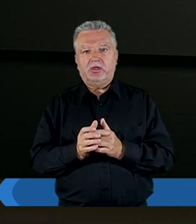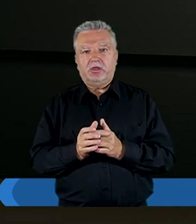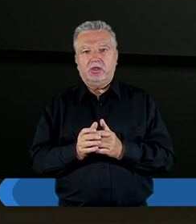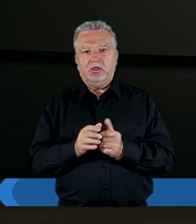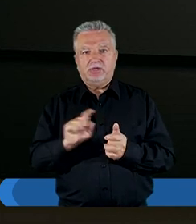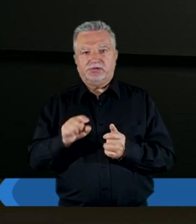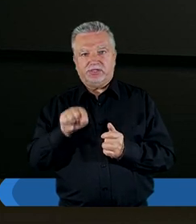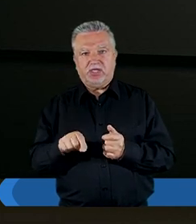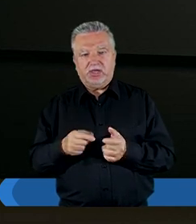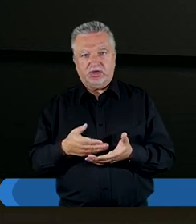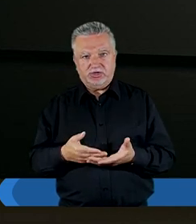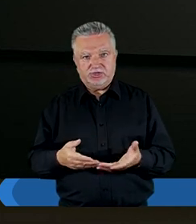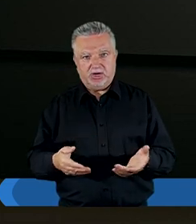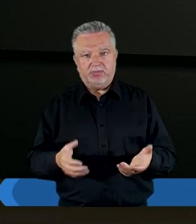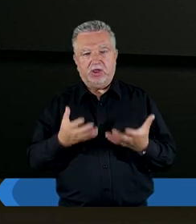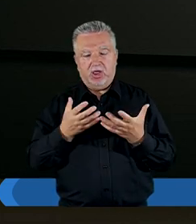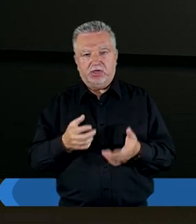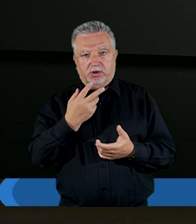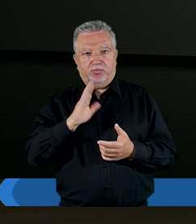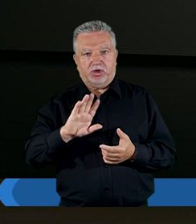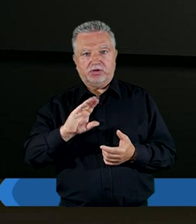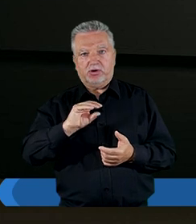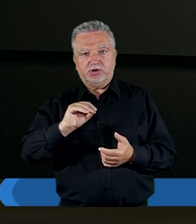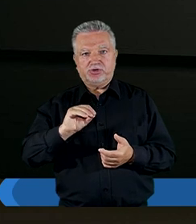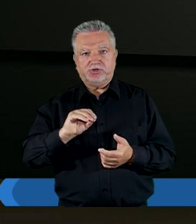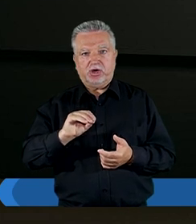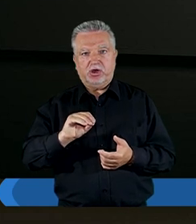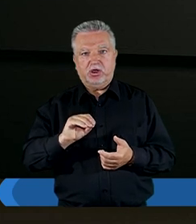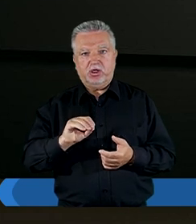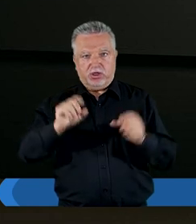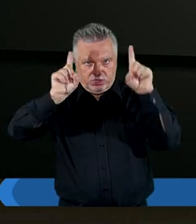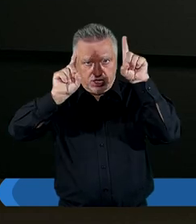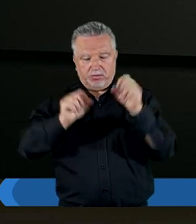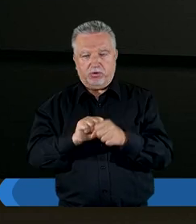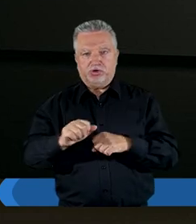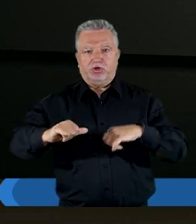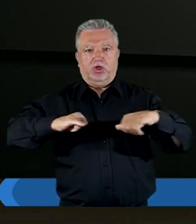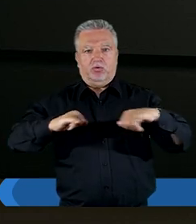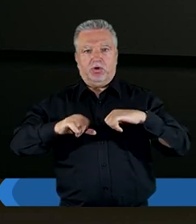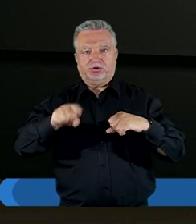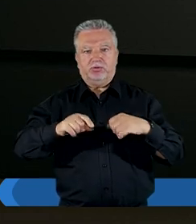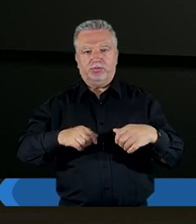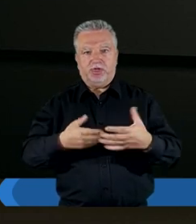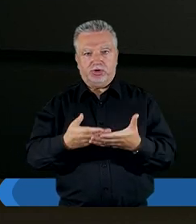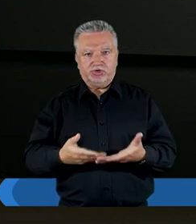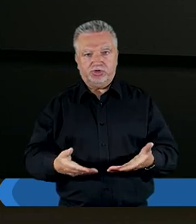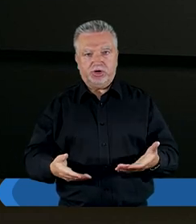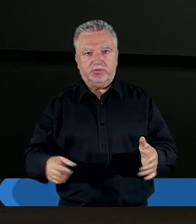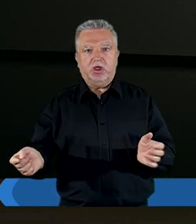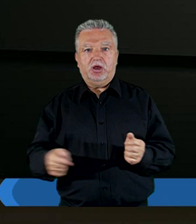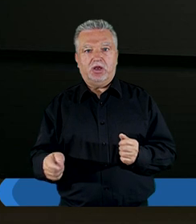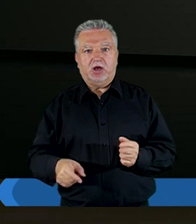z tej ziemi. Chce wskazywać, że on jest władcą tej ziemi. Do niego ta ziemia